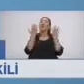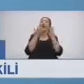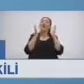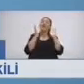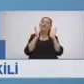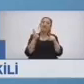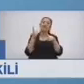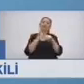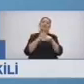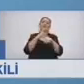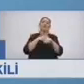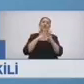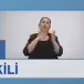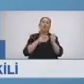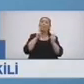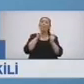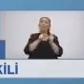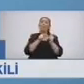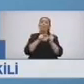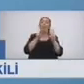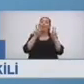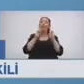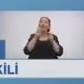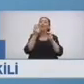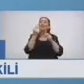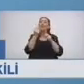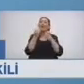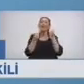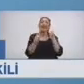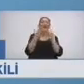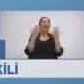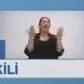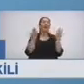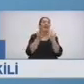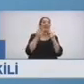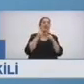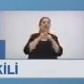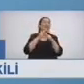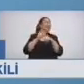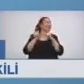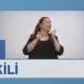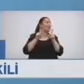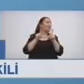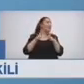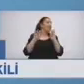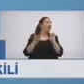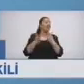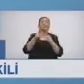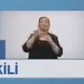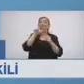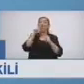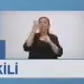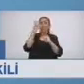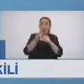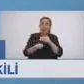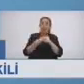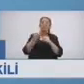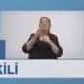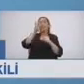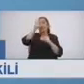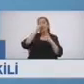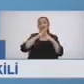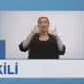istiyorum. Bu konudaki maddi kaynakları daha fazla seferber edilmelidir. İhtiyaç olması halinde İstanbul Büyükşehir